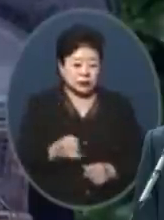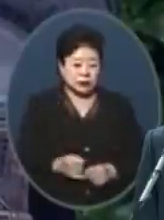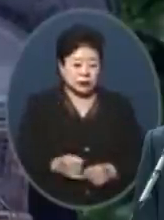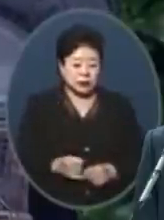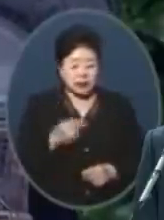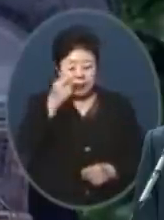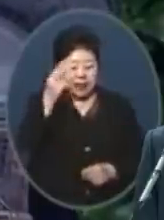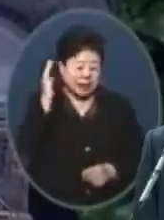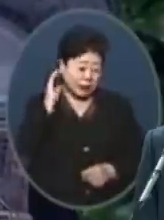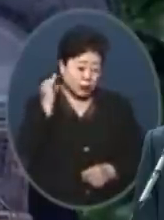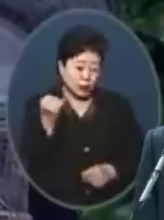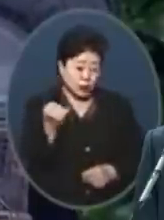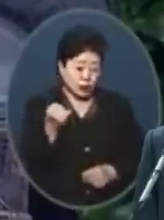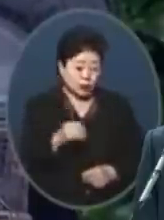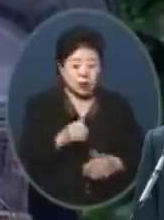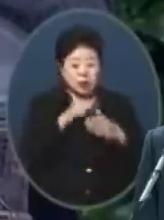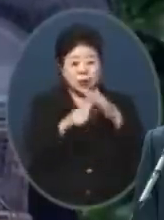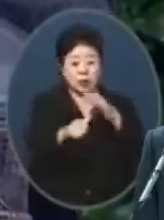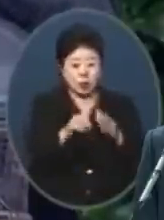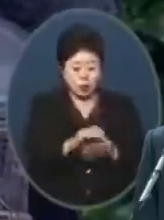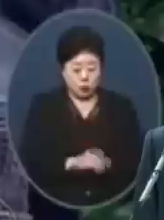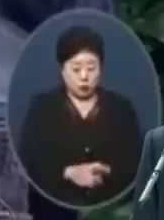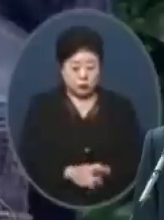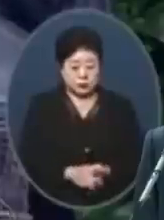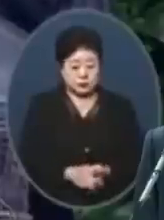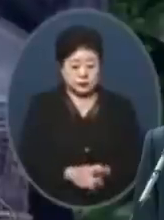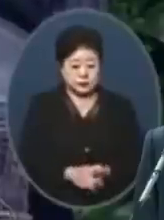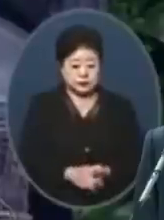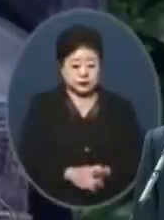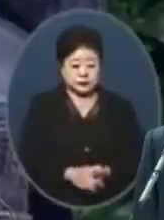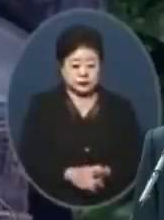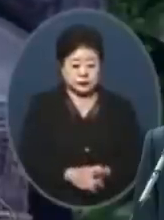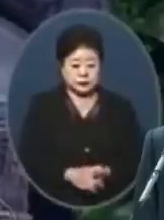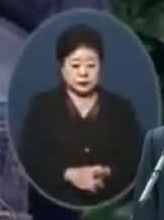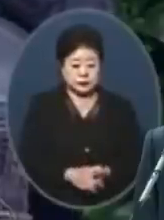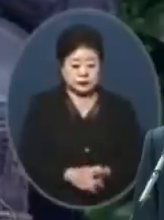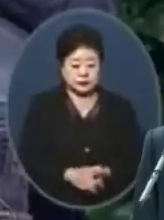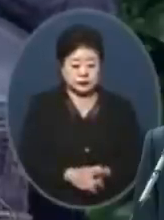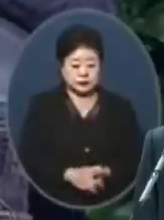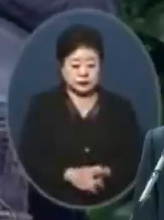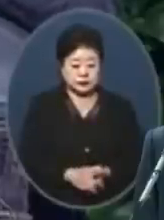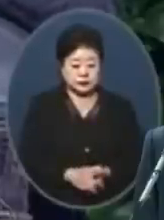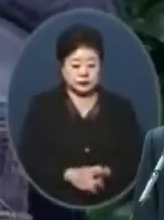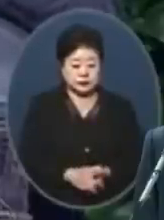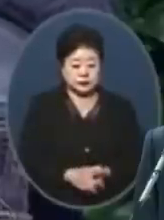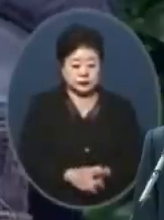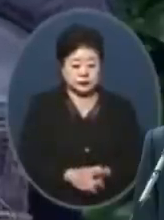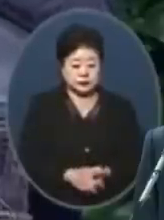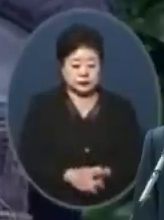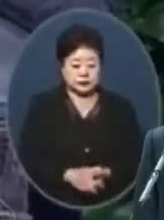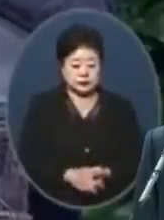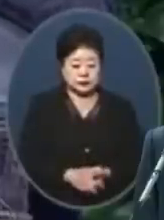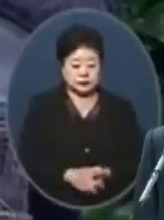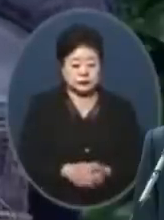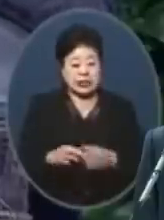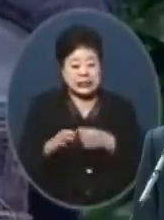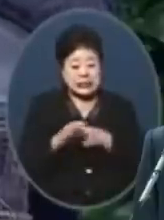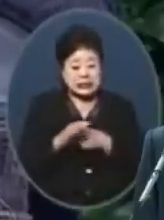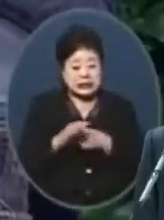대통령이 우리의 대표자입니까? So in our country, President Park Geun-hye is our president.